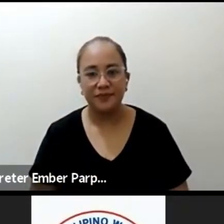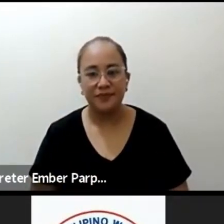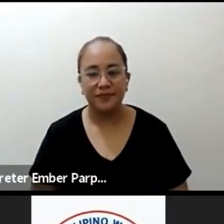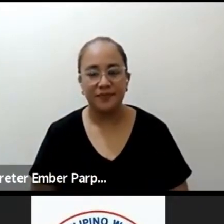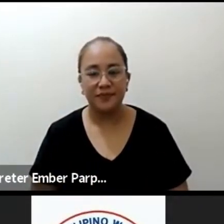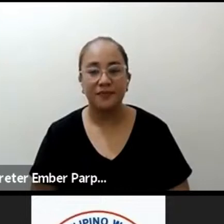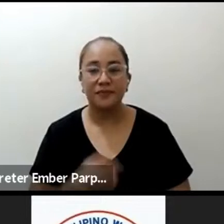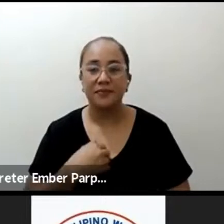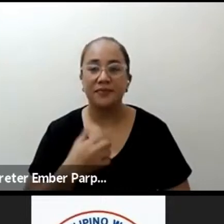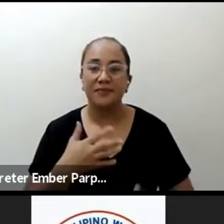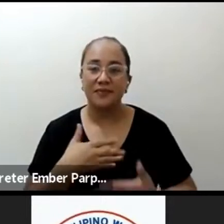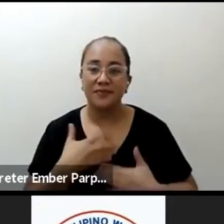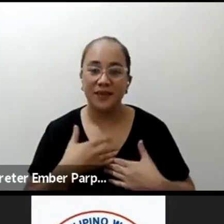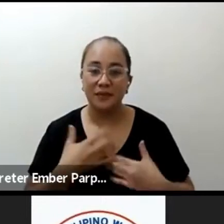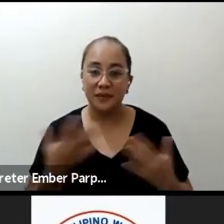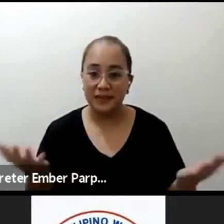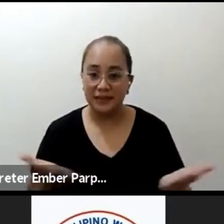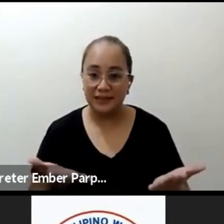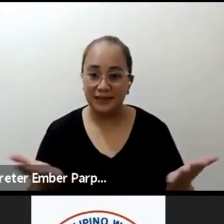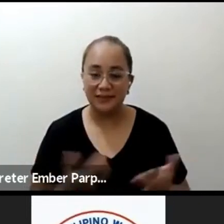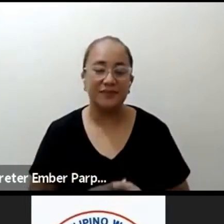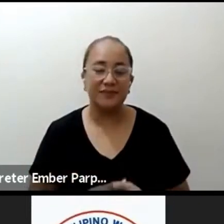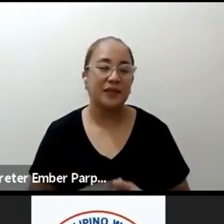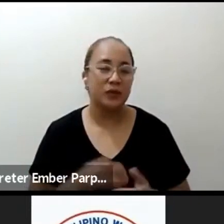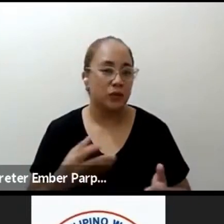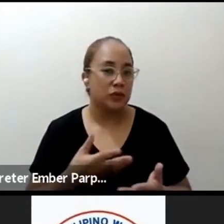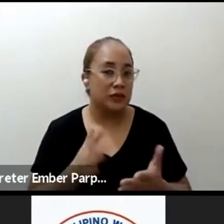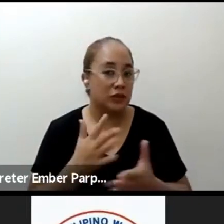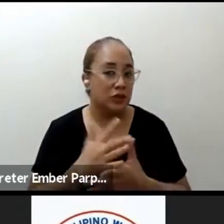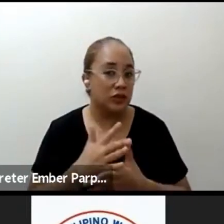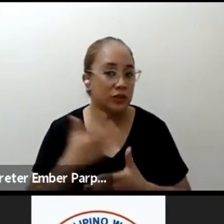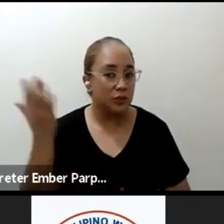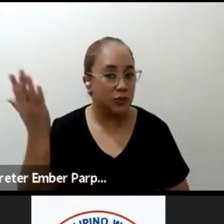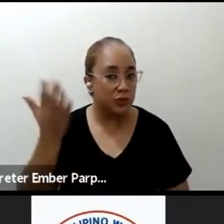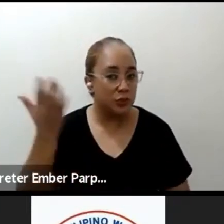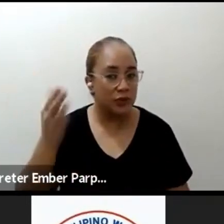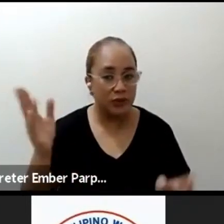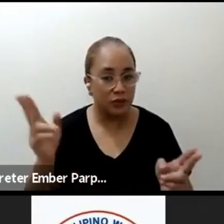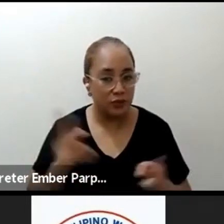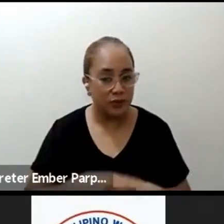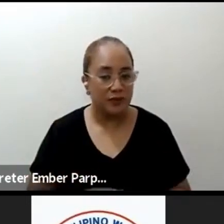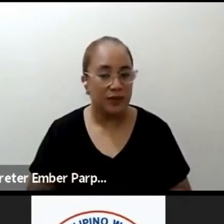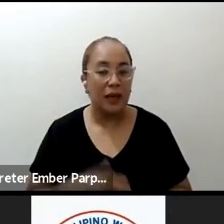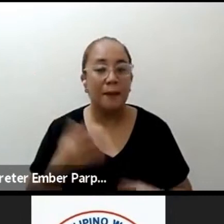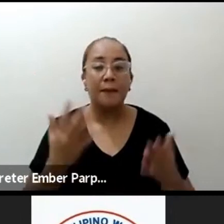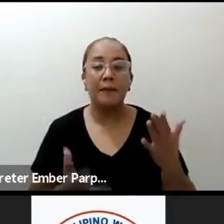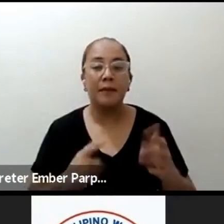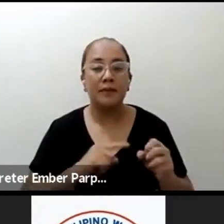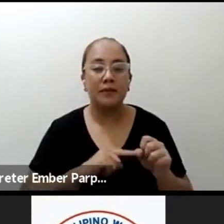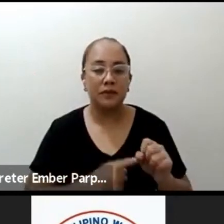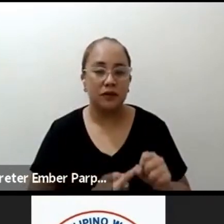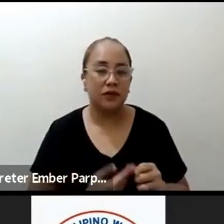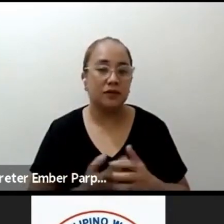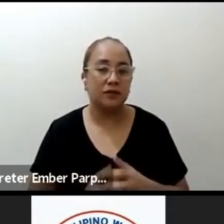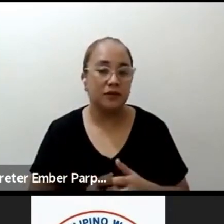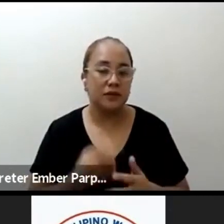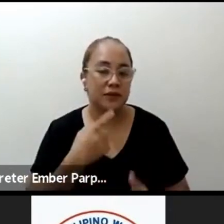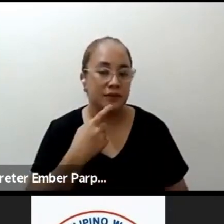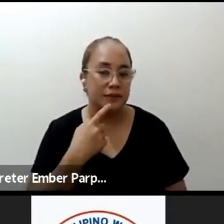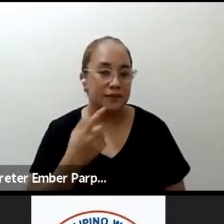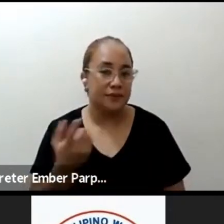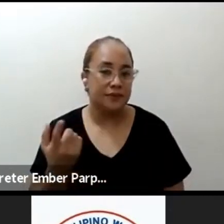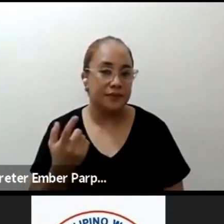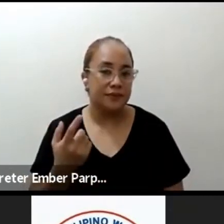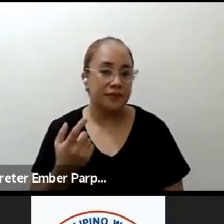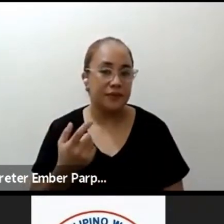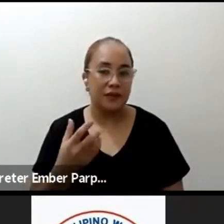Masaya ako na naririto ako para magbigay ng konting presentation. Siguro sisimulan ko na sabihin sa inyo na